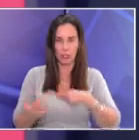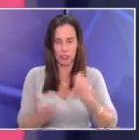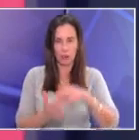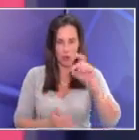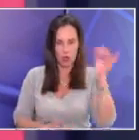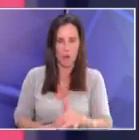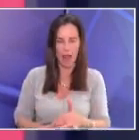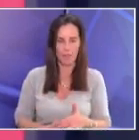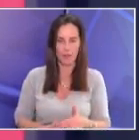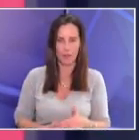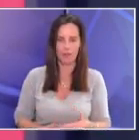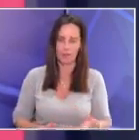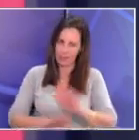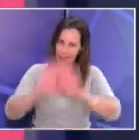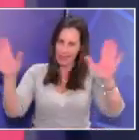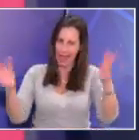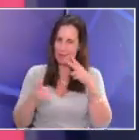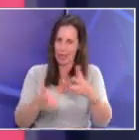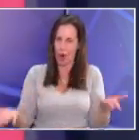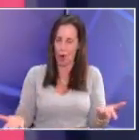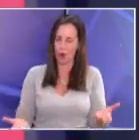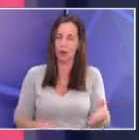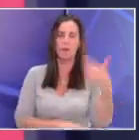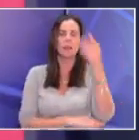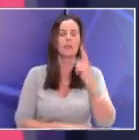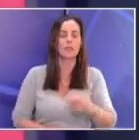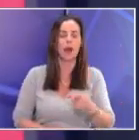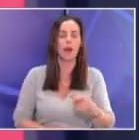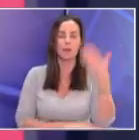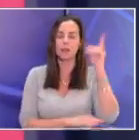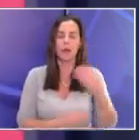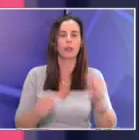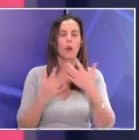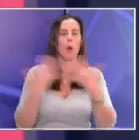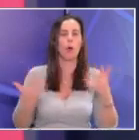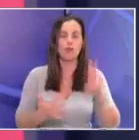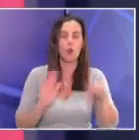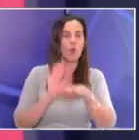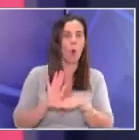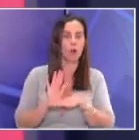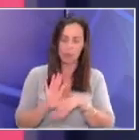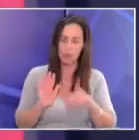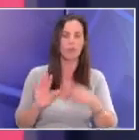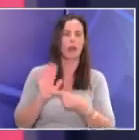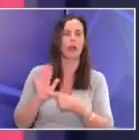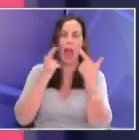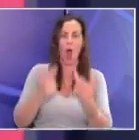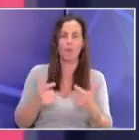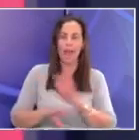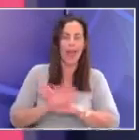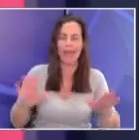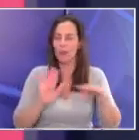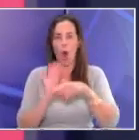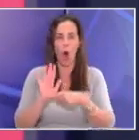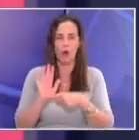אותם ב-30,000 שקלים? די עם הגיחוך הזה. מדינה צריכה שיהיה לה דבר מאוד ברור. יש חוקים, צריך לאכוף אותם. אין בין